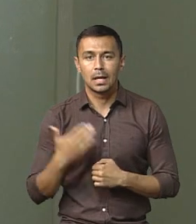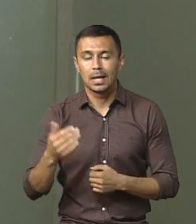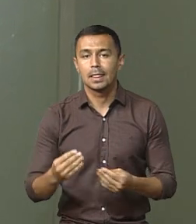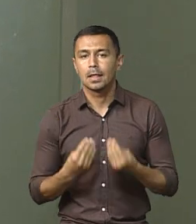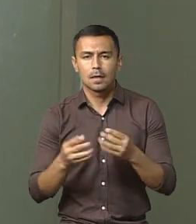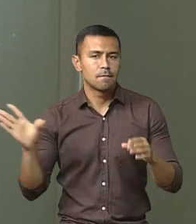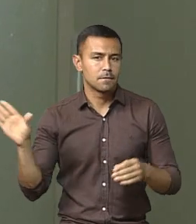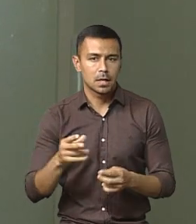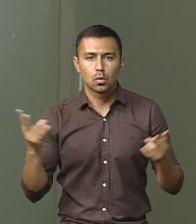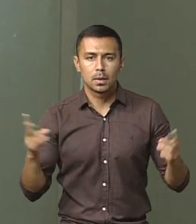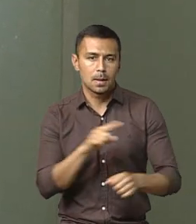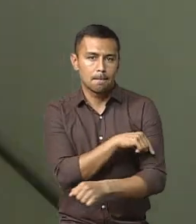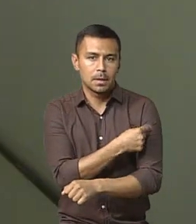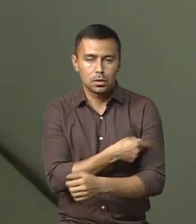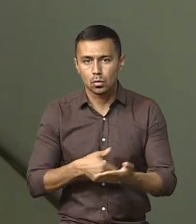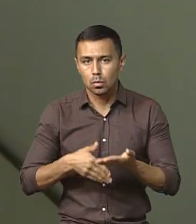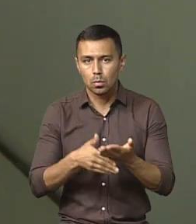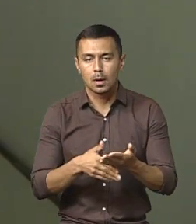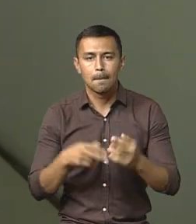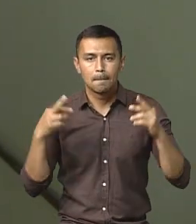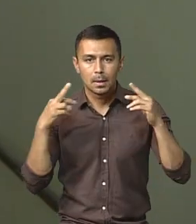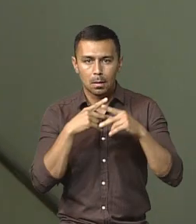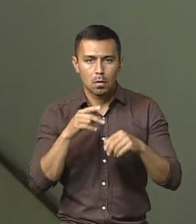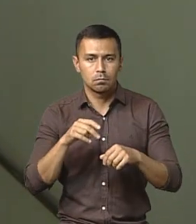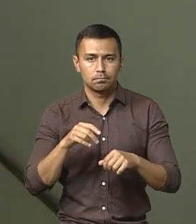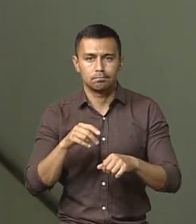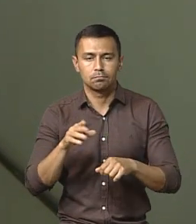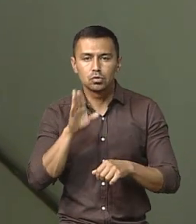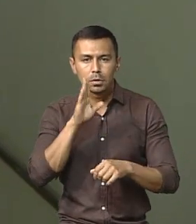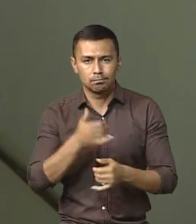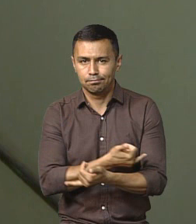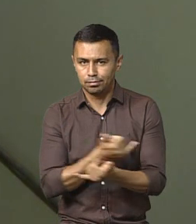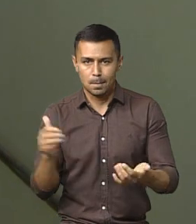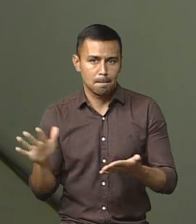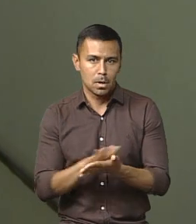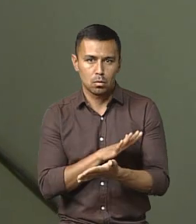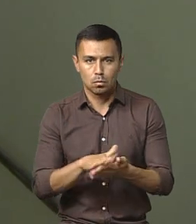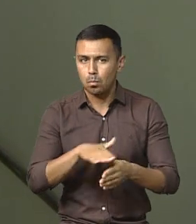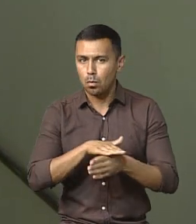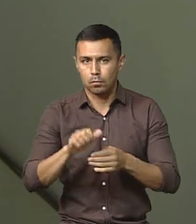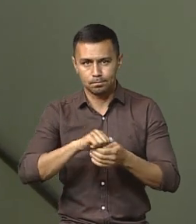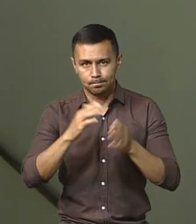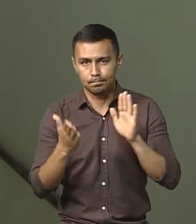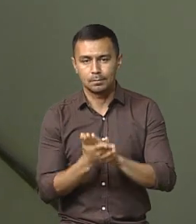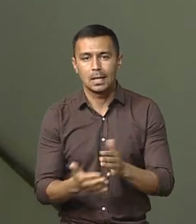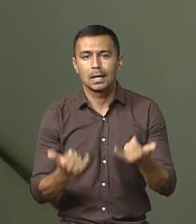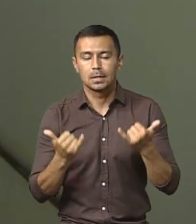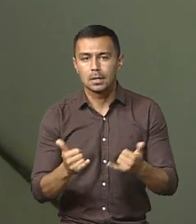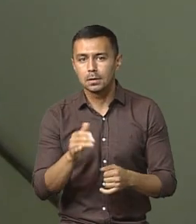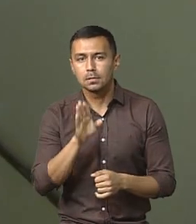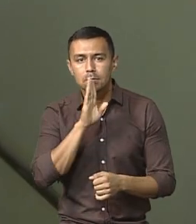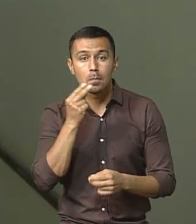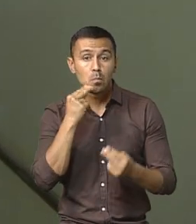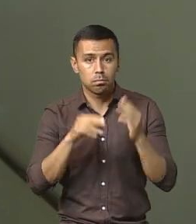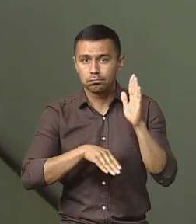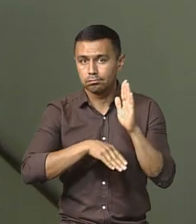надана уся необхідна медична допомога. Медикаментами хвора забезпечена безкоштовно в повному об'ємі. На даний час хвора з